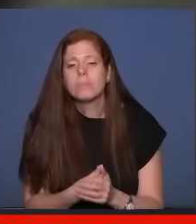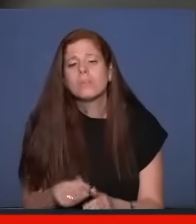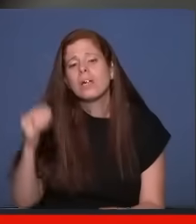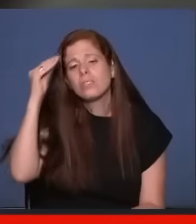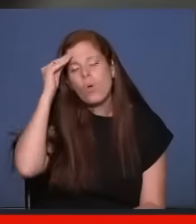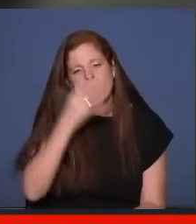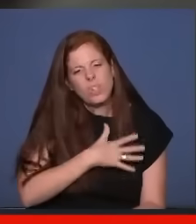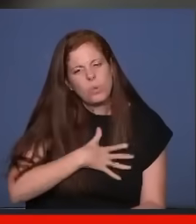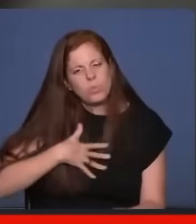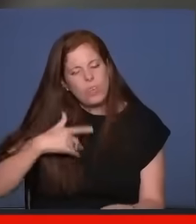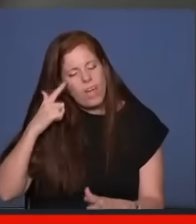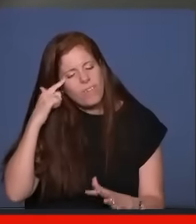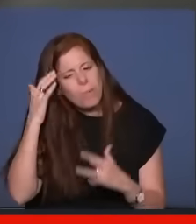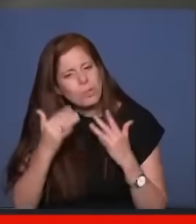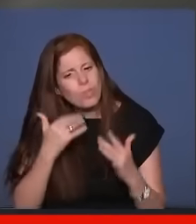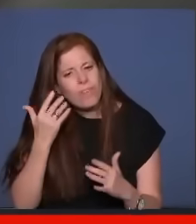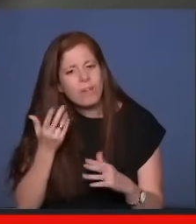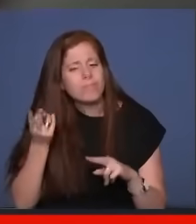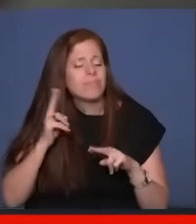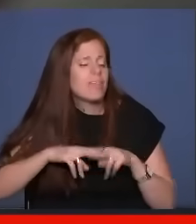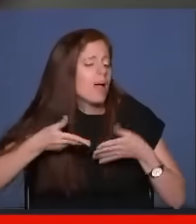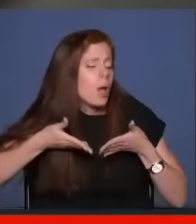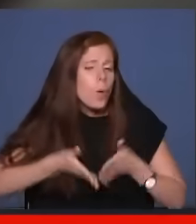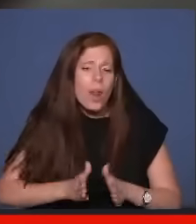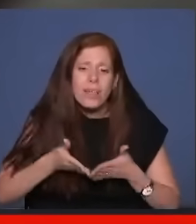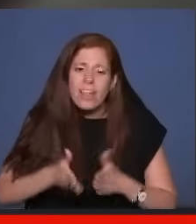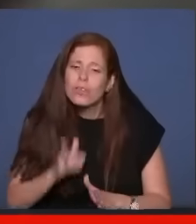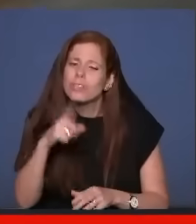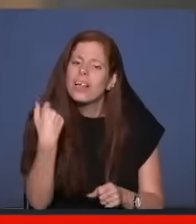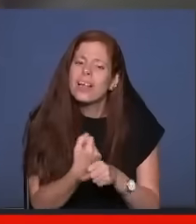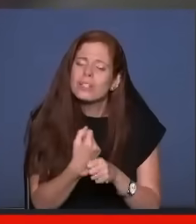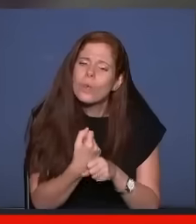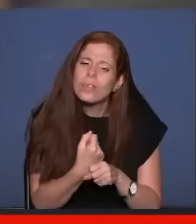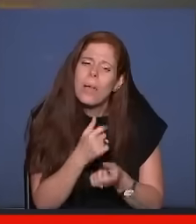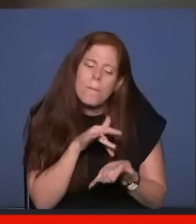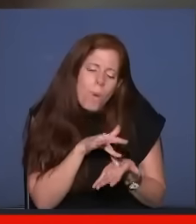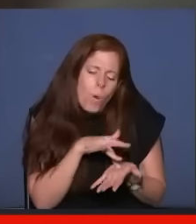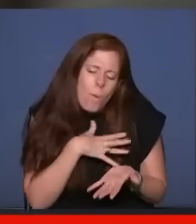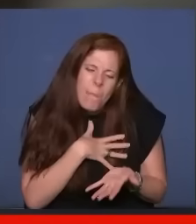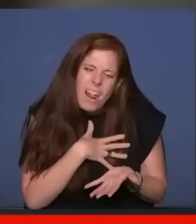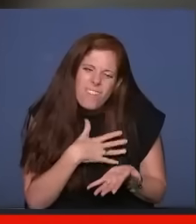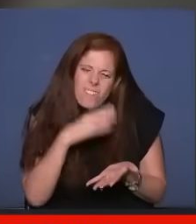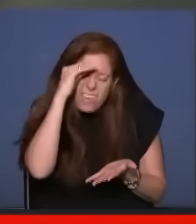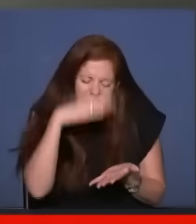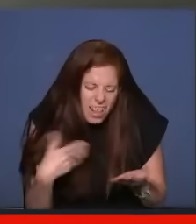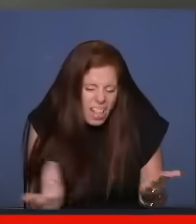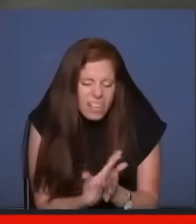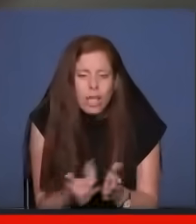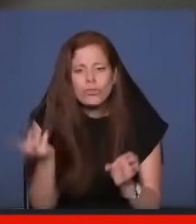התחושה והמחשבה לאחר כל לידה שצריך לעשות מקום בלב לילד החדש שהצטרף